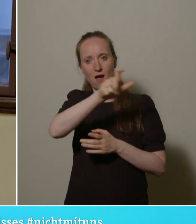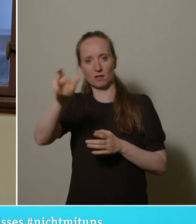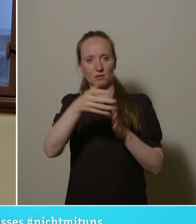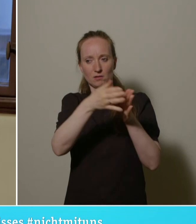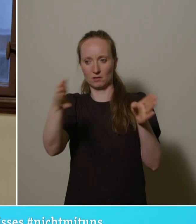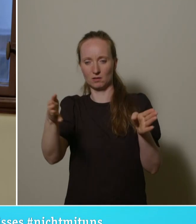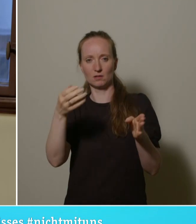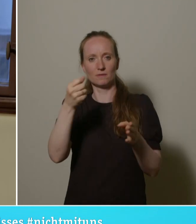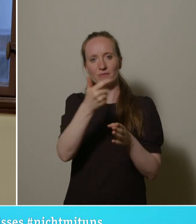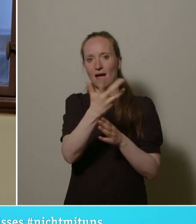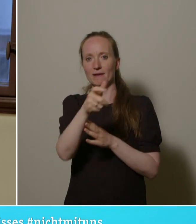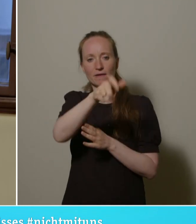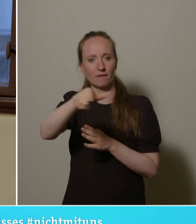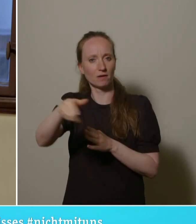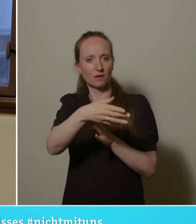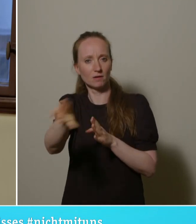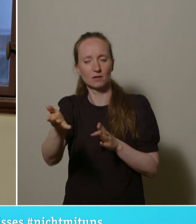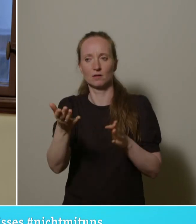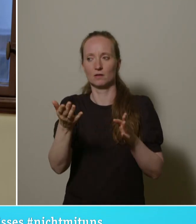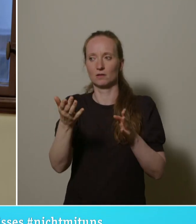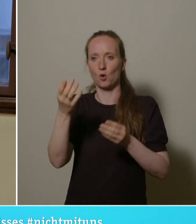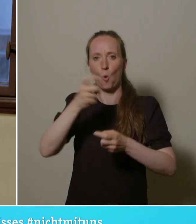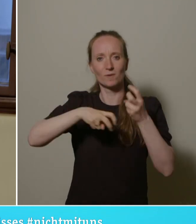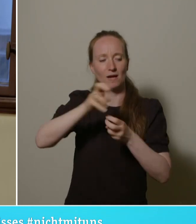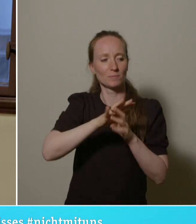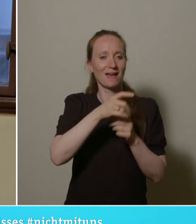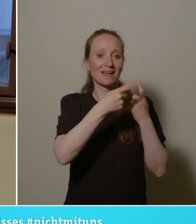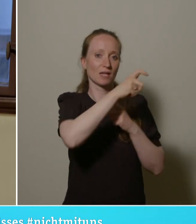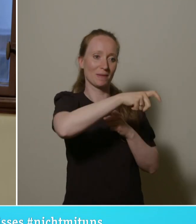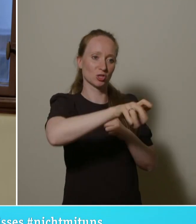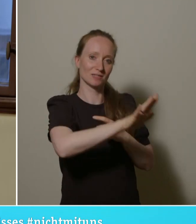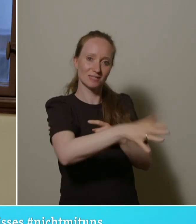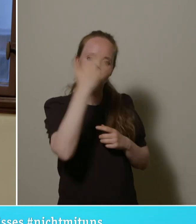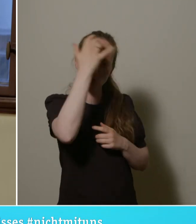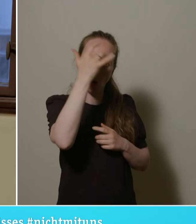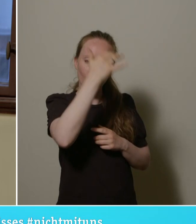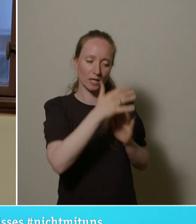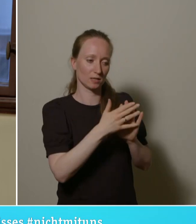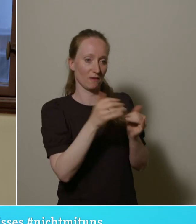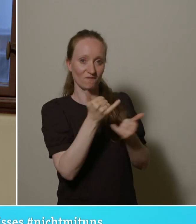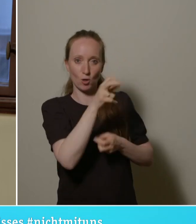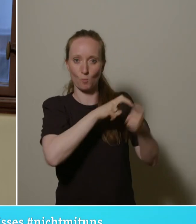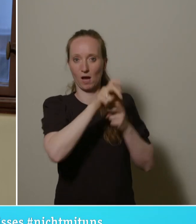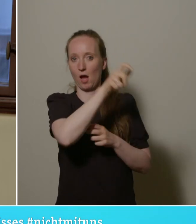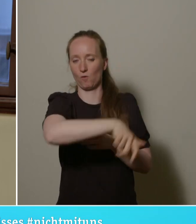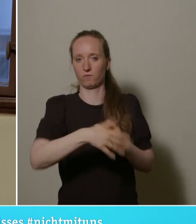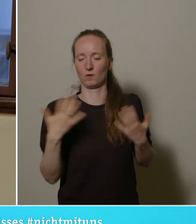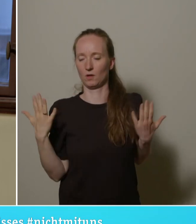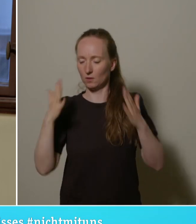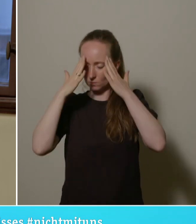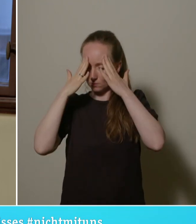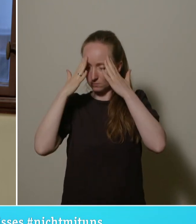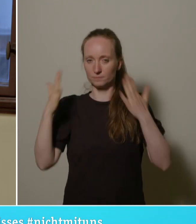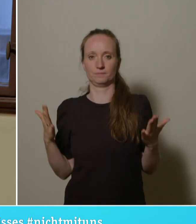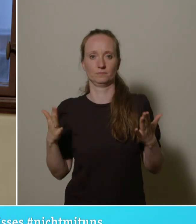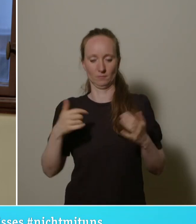mit Befindlichkeiten anderer Menschen umgehen. Das finde ich schon bemerkenswert, um nicht zu sagen, zum Teil unterhalb der Gürtellinie. Ich kann auch